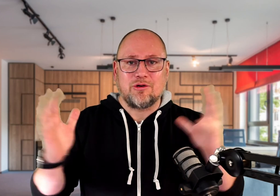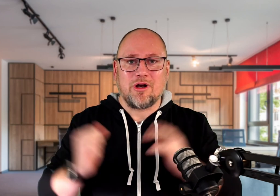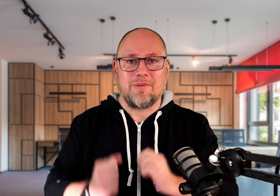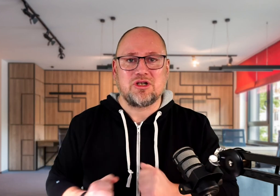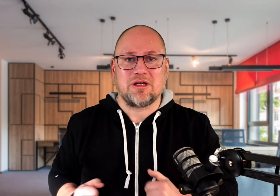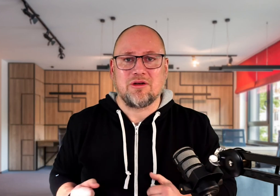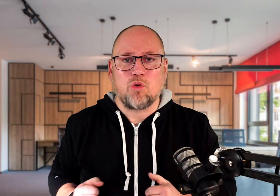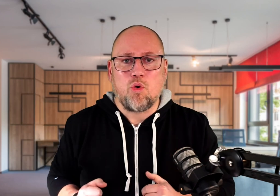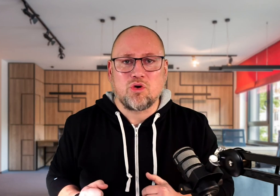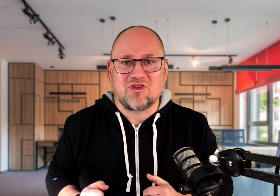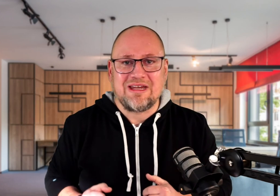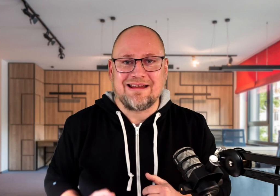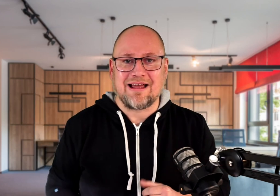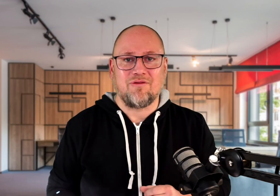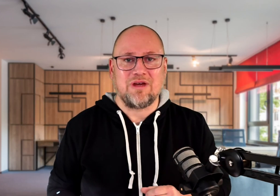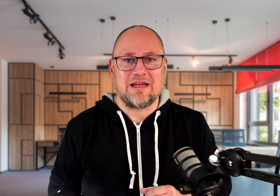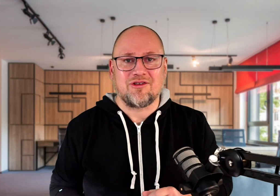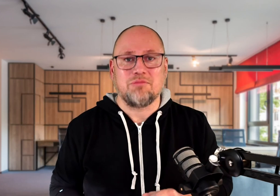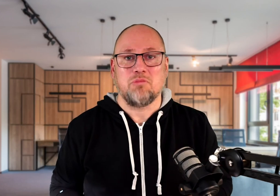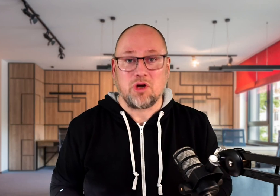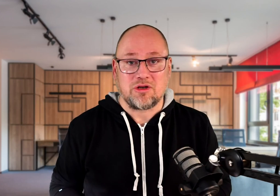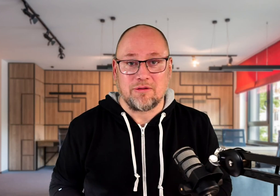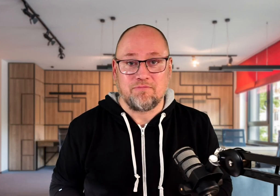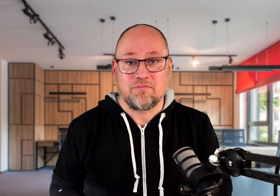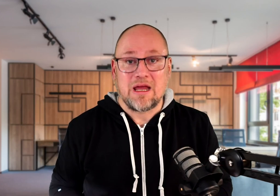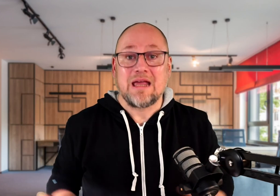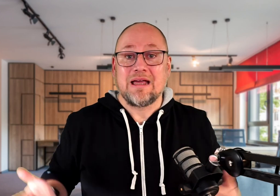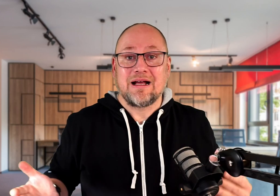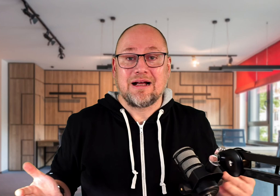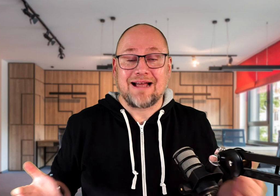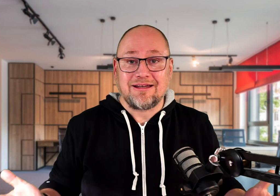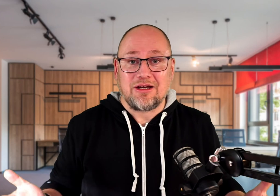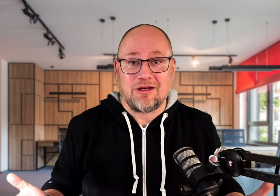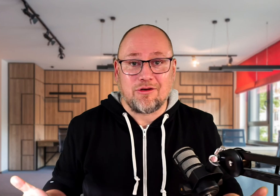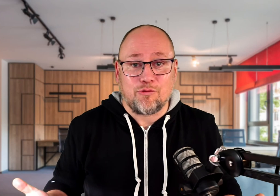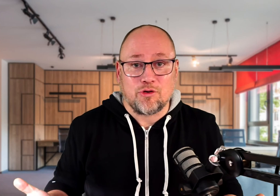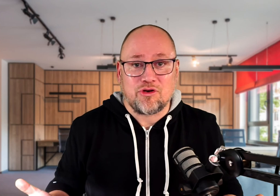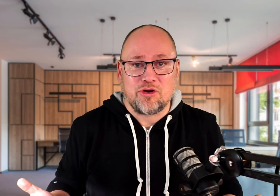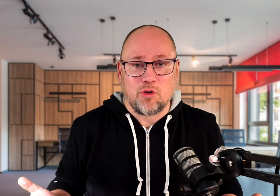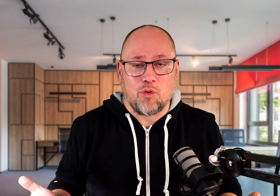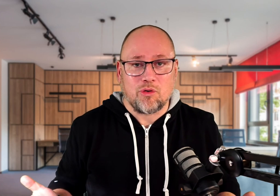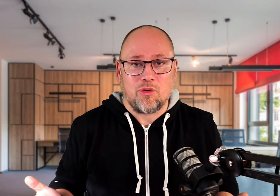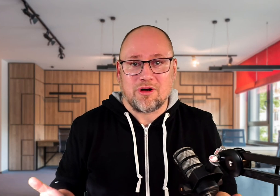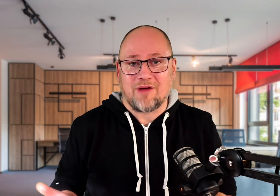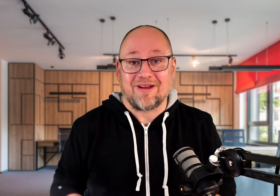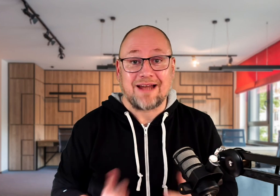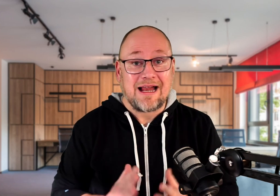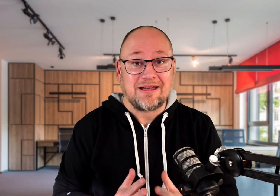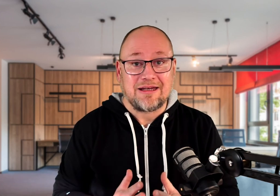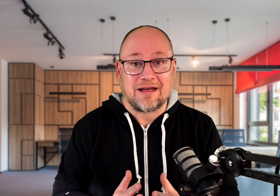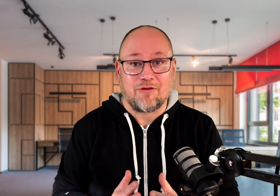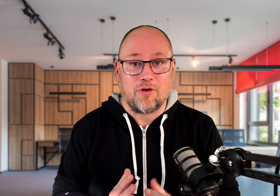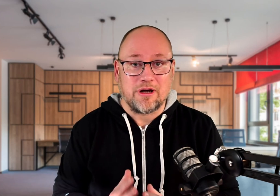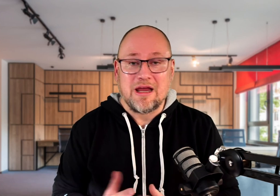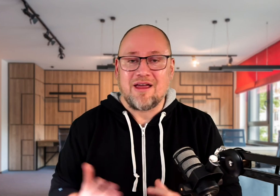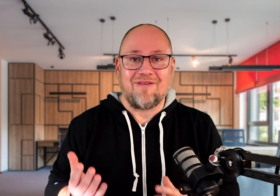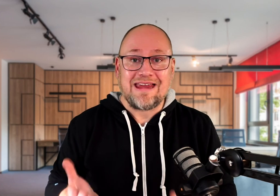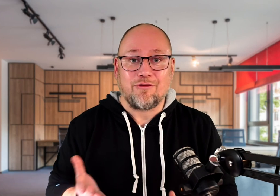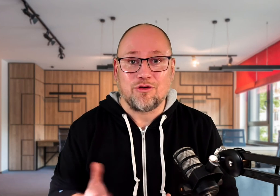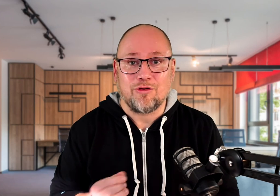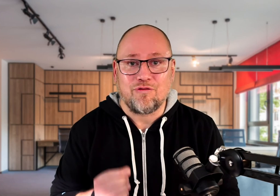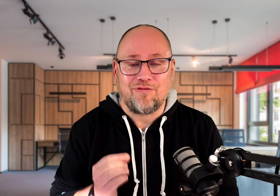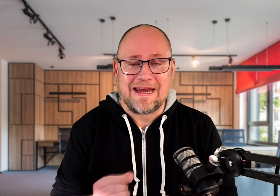die Dolmetscherin so hochziehen kann, wie ich es möchte. Kantet ihr diese Funktion oder was haltet ihr davon?